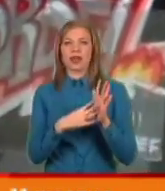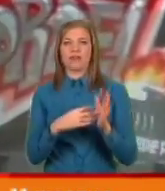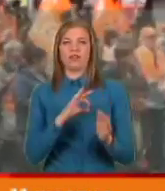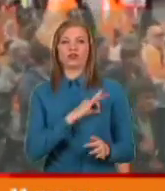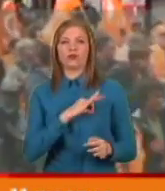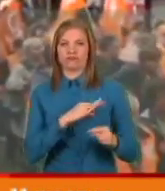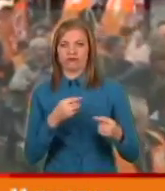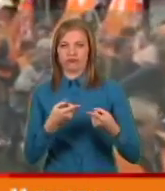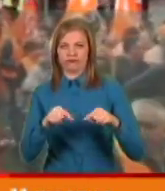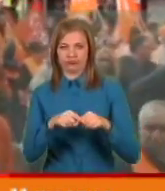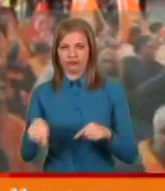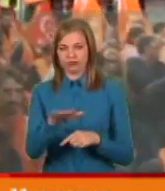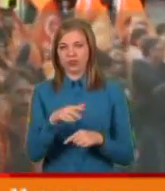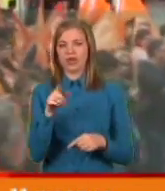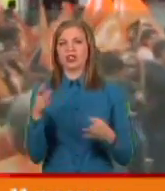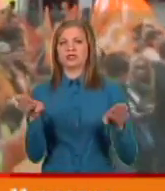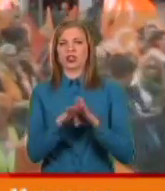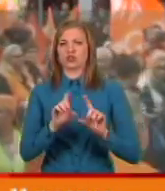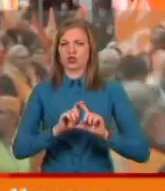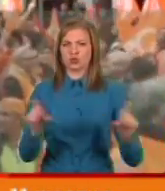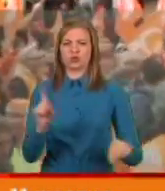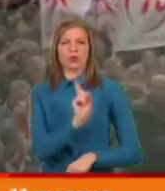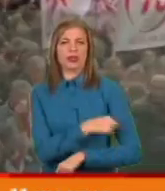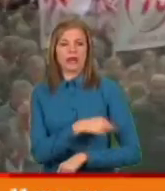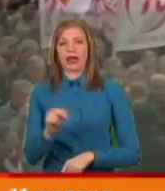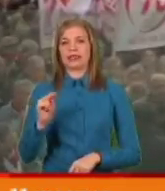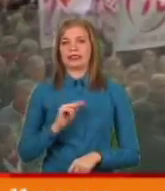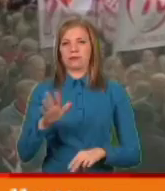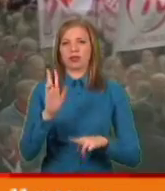профспілок держслужбовців. Зачинені школи, лікарні,